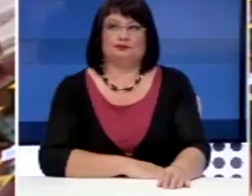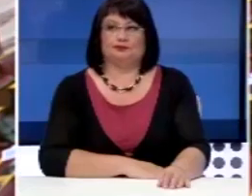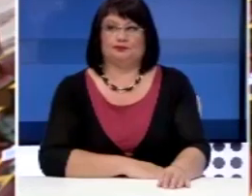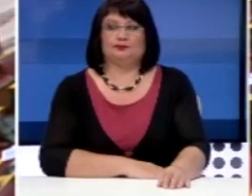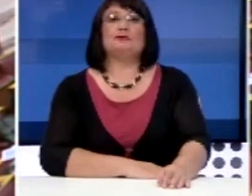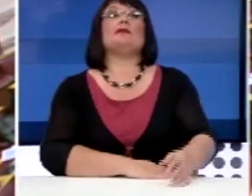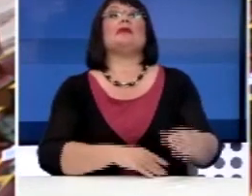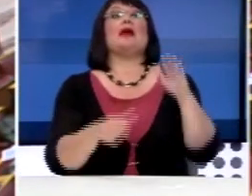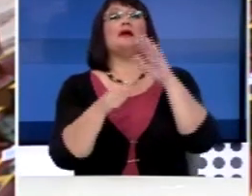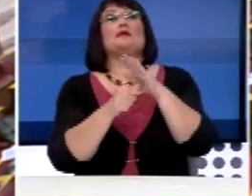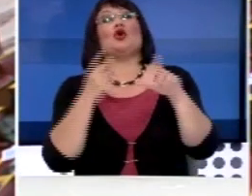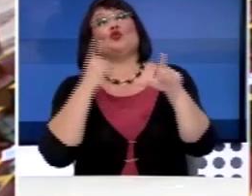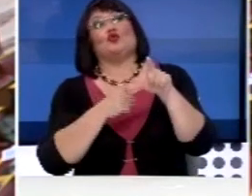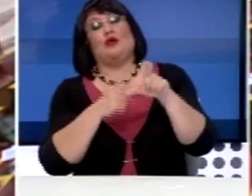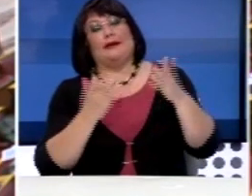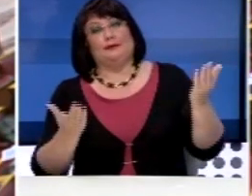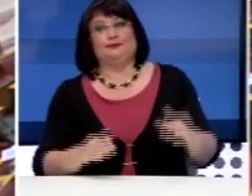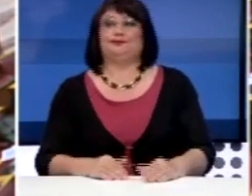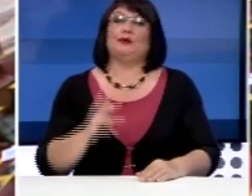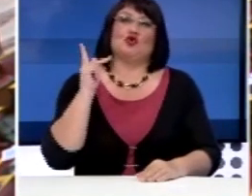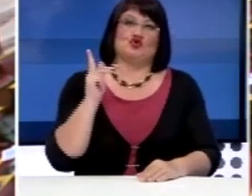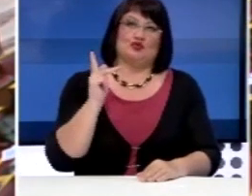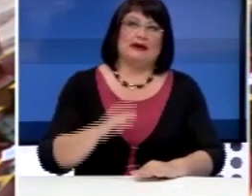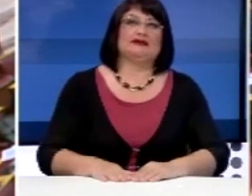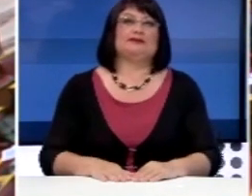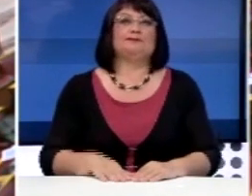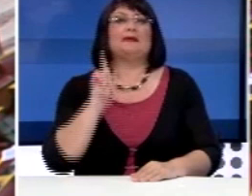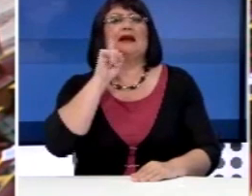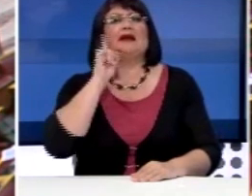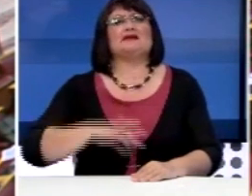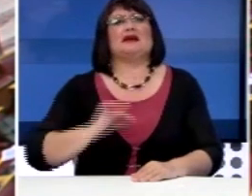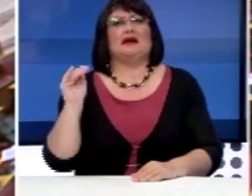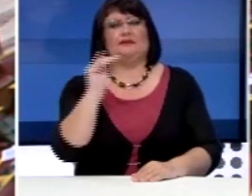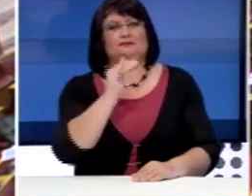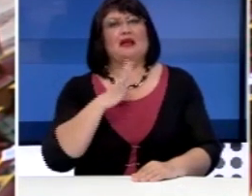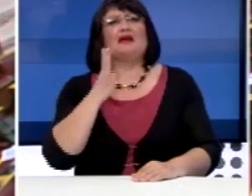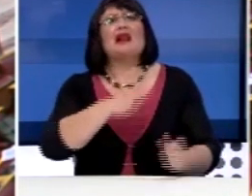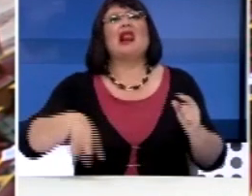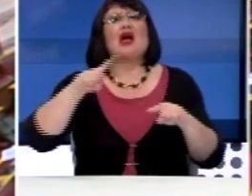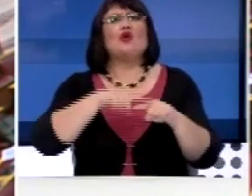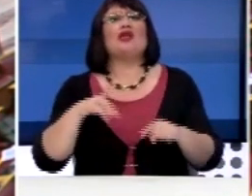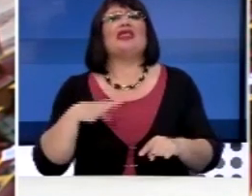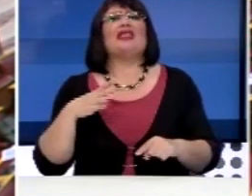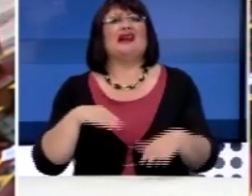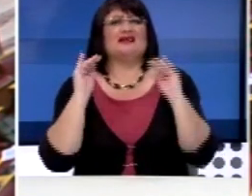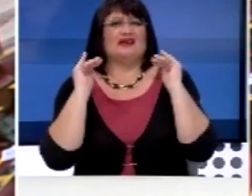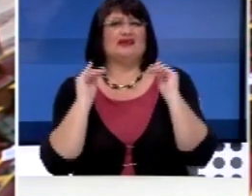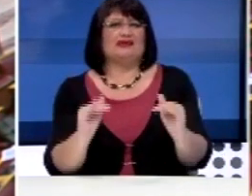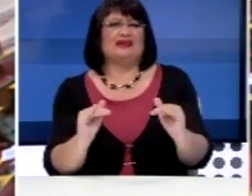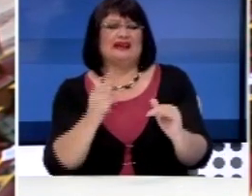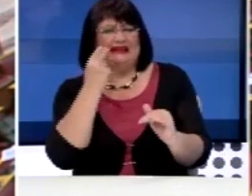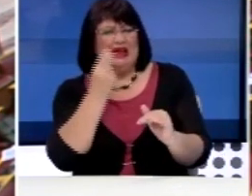Κυρίες και κύριοι, θέλετε τον ελληνικό λαό στον ίδιο έργο